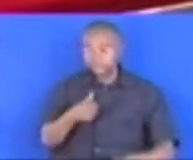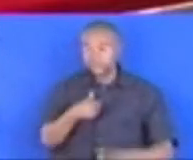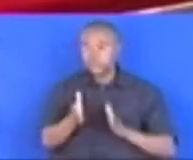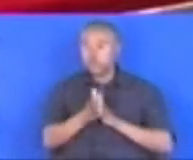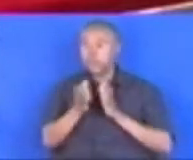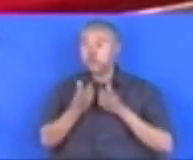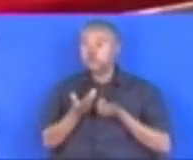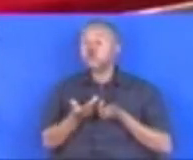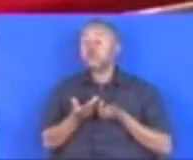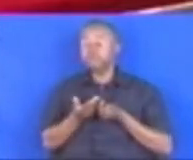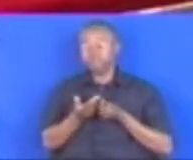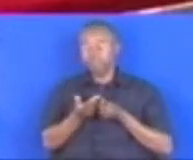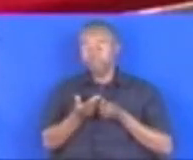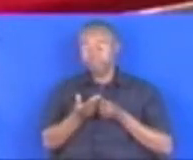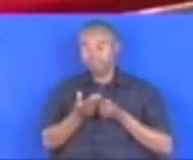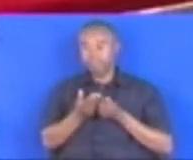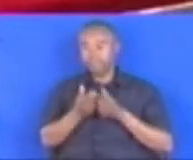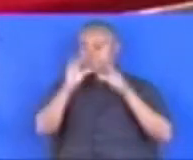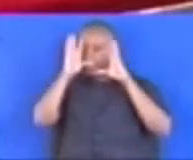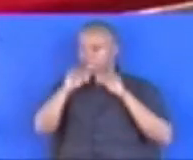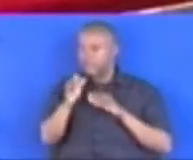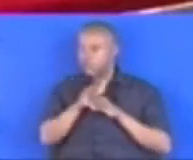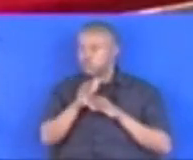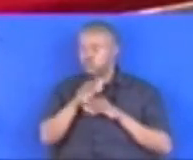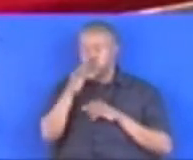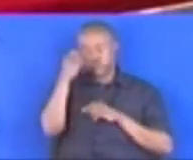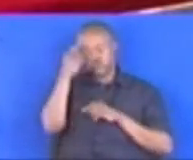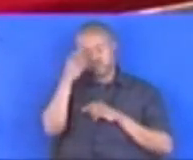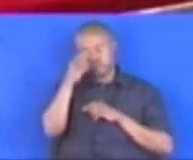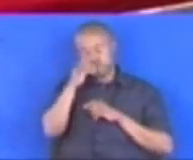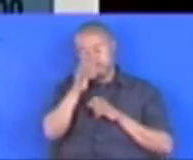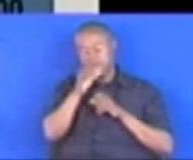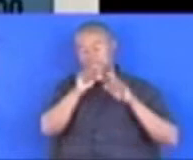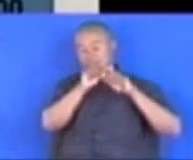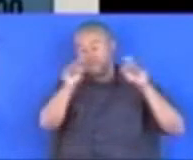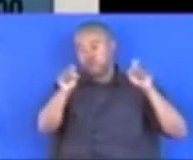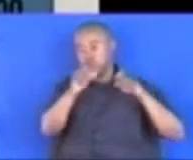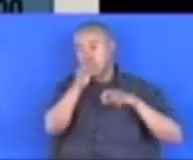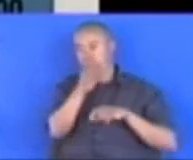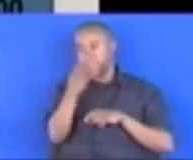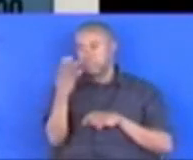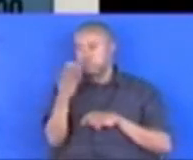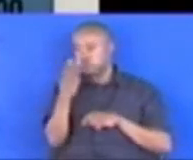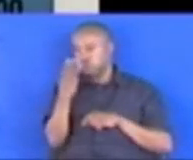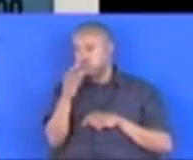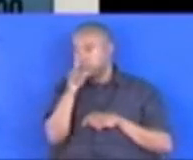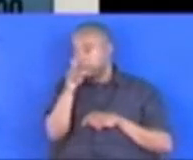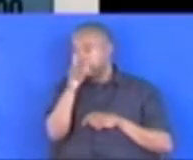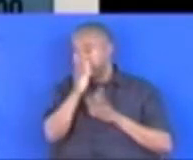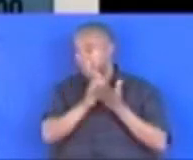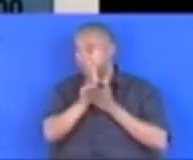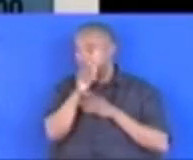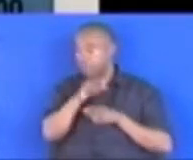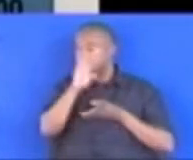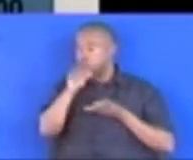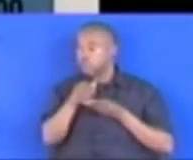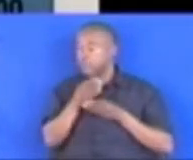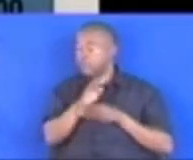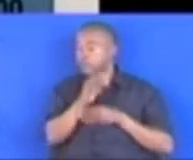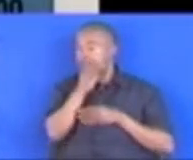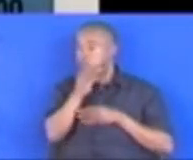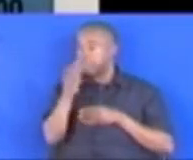Naibu Spika, naomba kutoa taarifa kuhusu sura ya bajeti ya fungu hili 53. Fungu hili liliidhinishiwa na bunge lako tukufu jumla ya shilingi